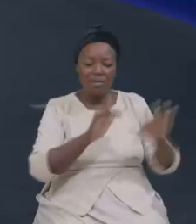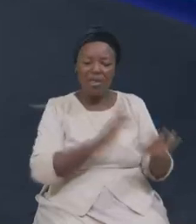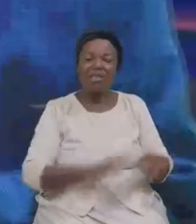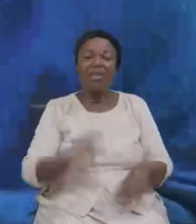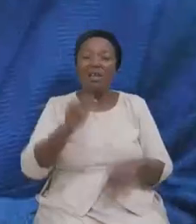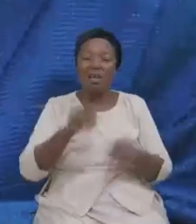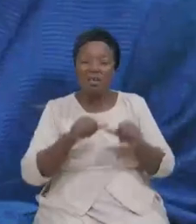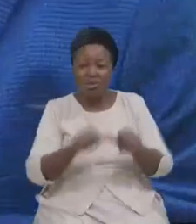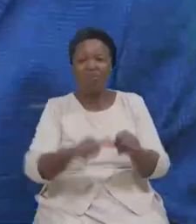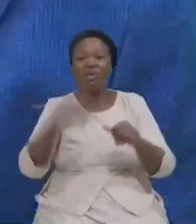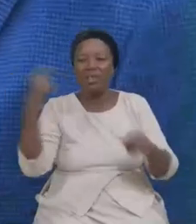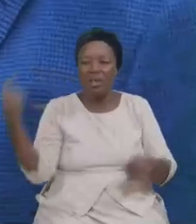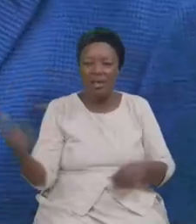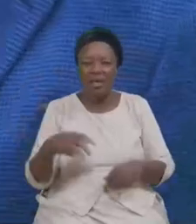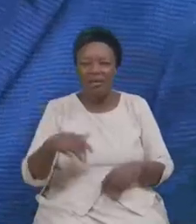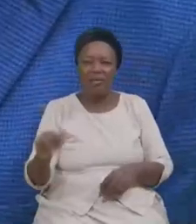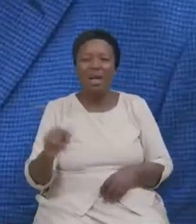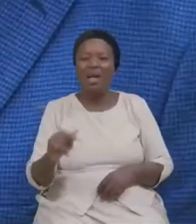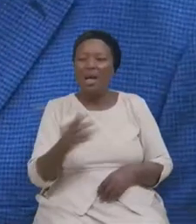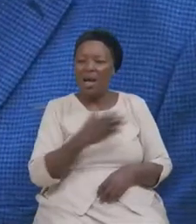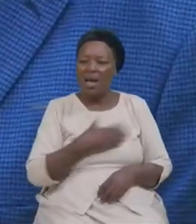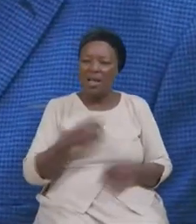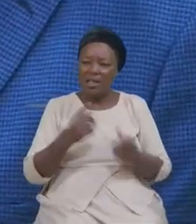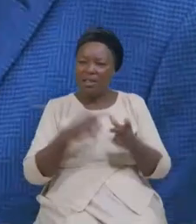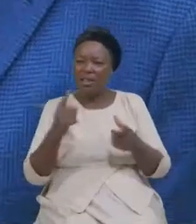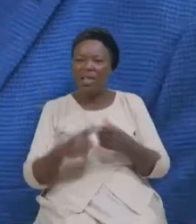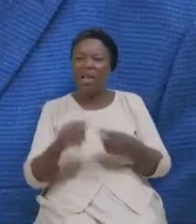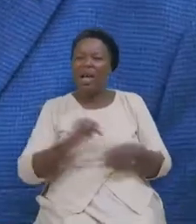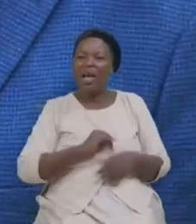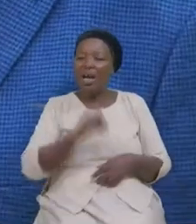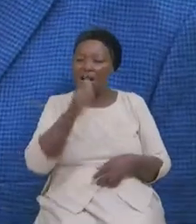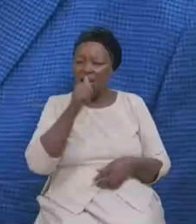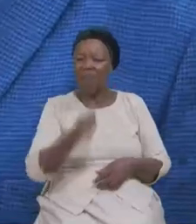suis menacé. Et la personne qui menace dit ceci-là,